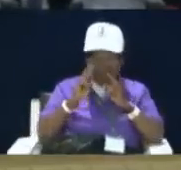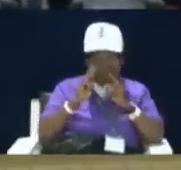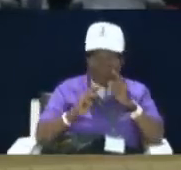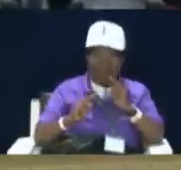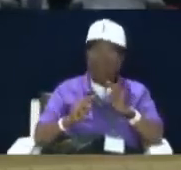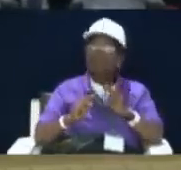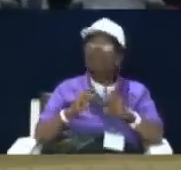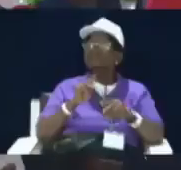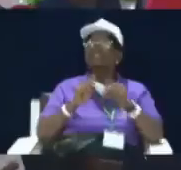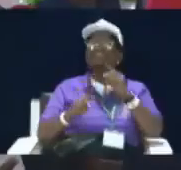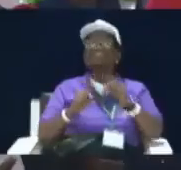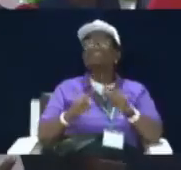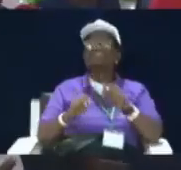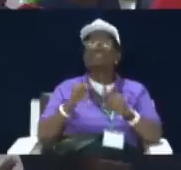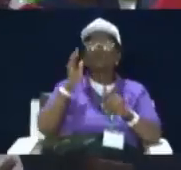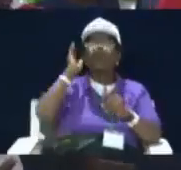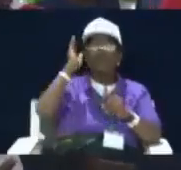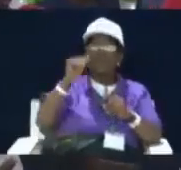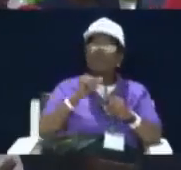Ayé ò ní rí dìyín.